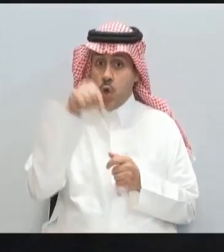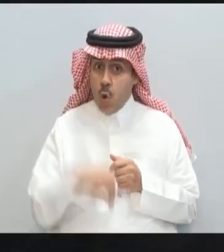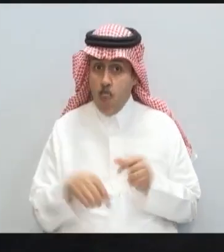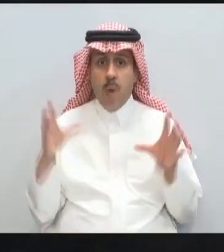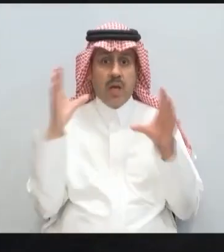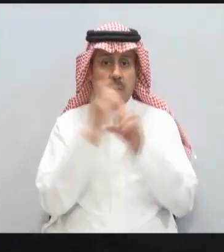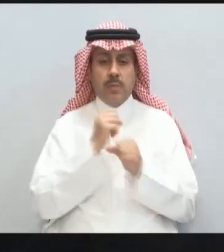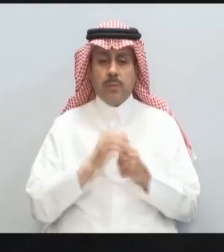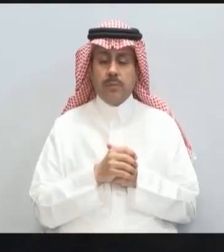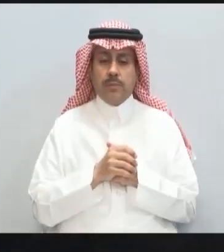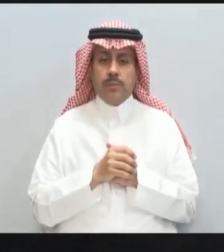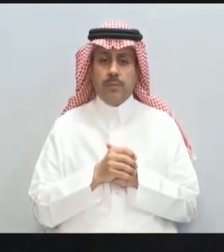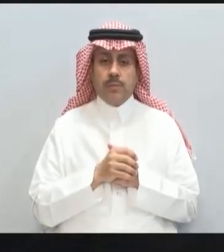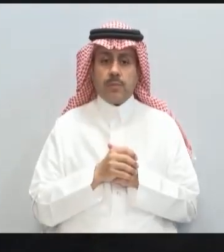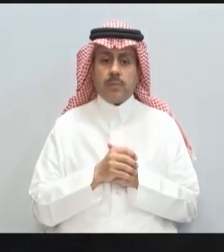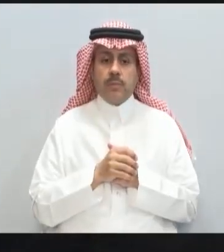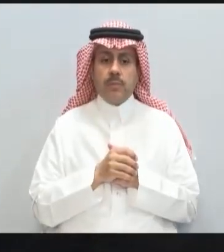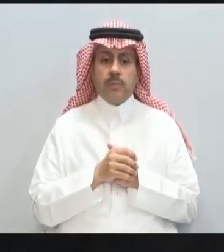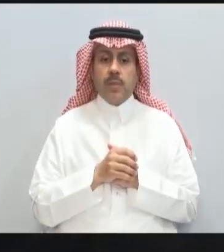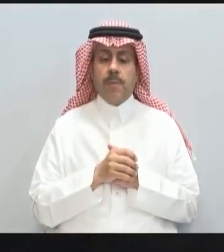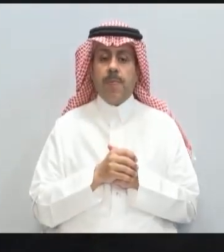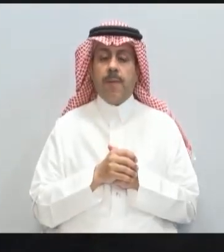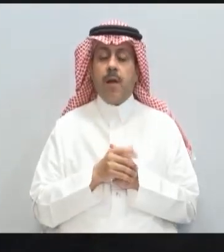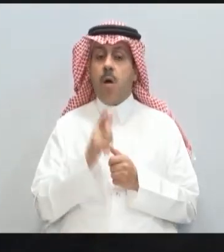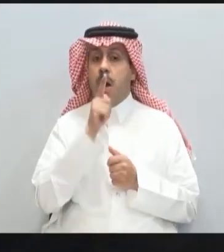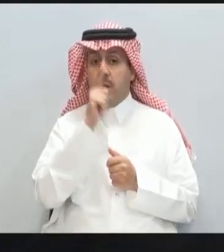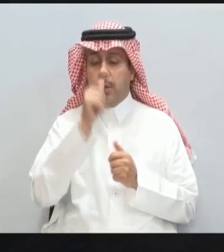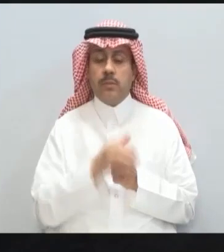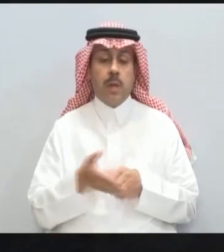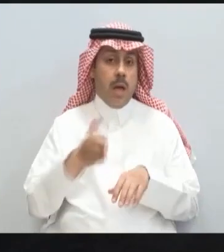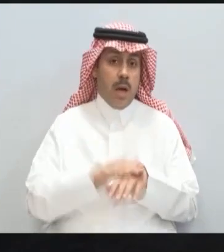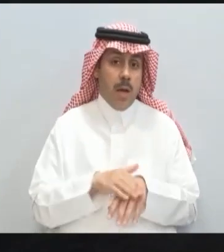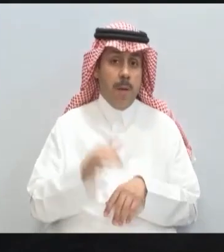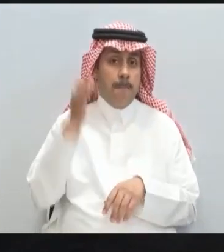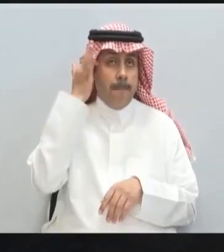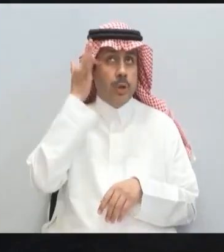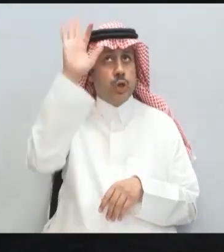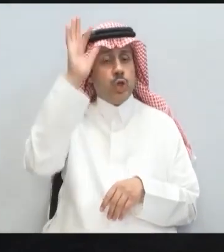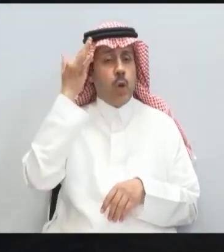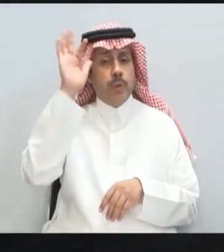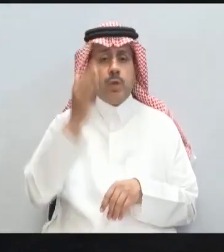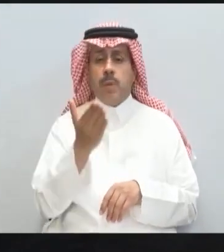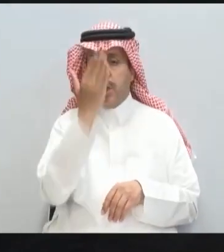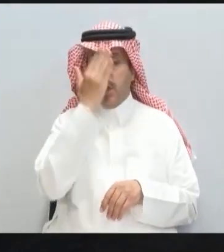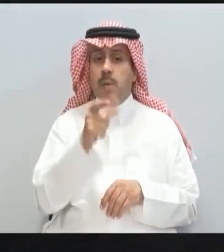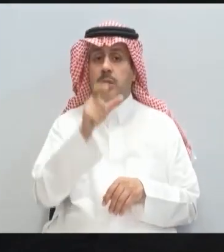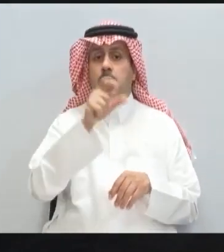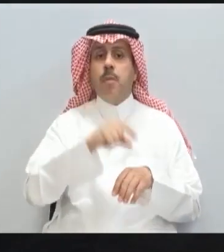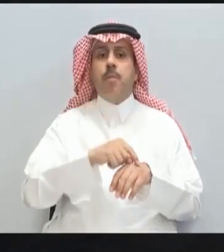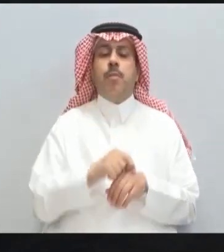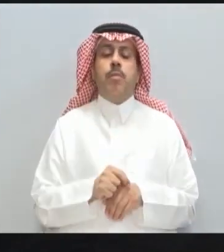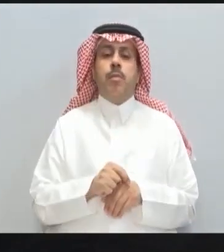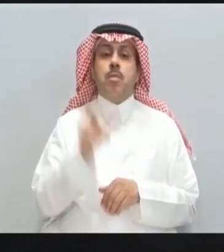القيامه ناتي الى قوله جل وعلا على من يشاء من عباده ما المقصود بالعباد هنا هم